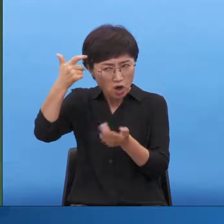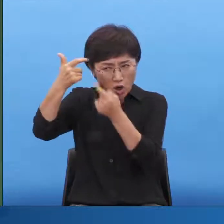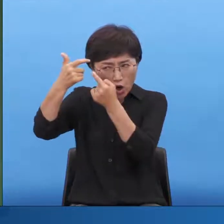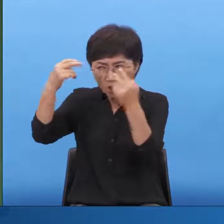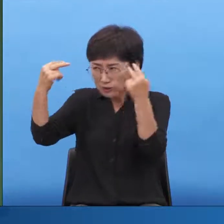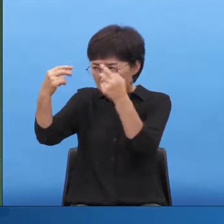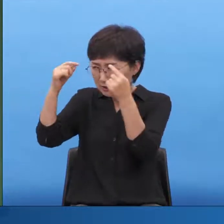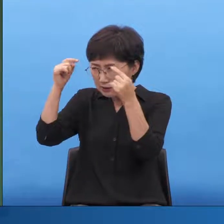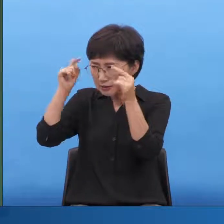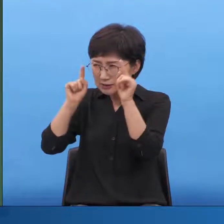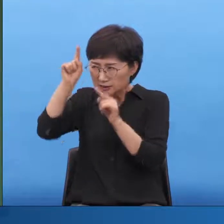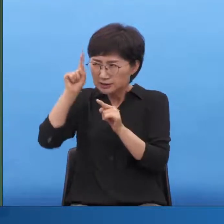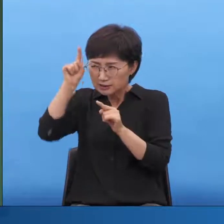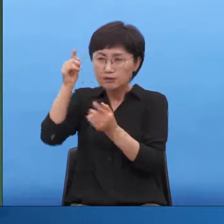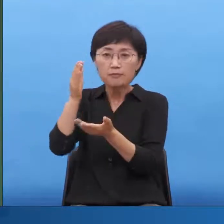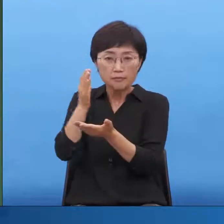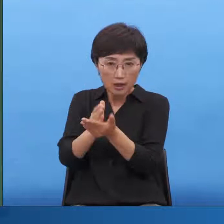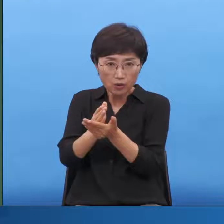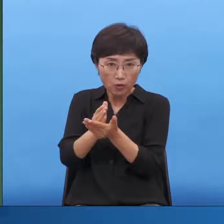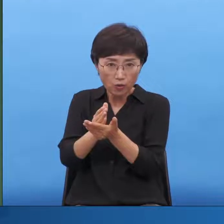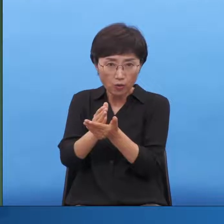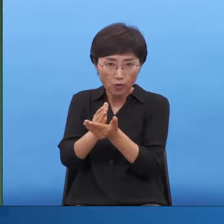축복이.